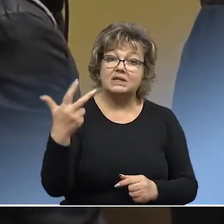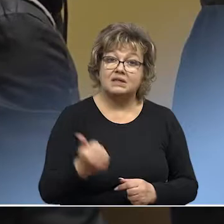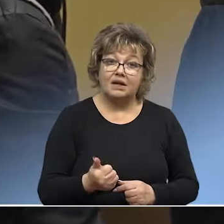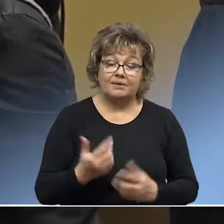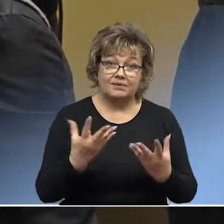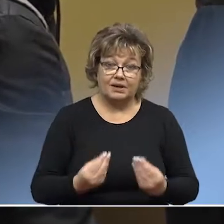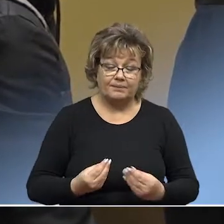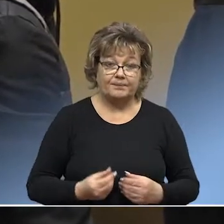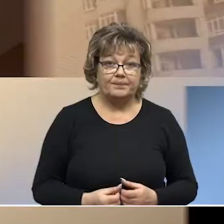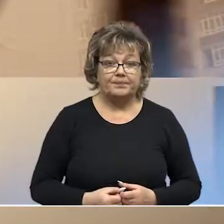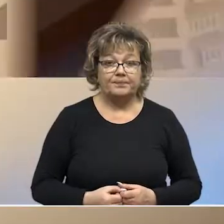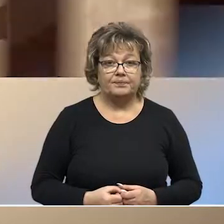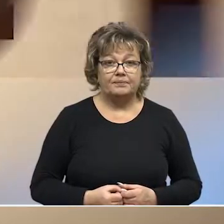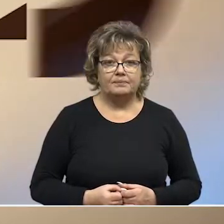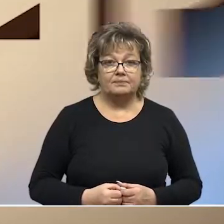через 3 дня.